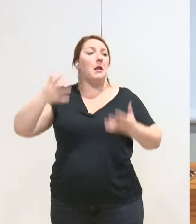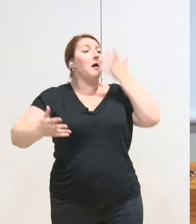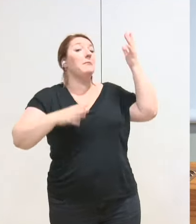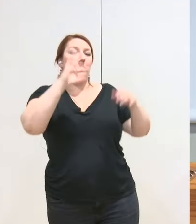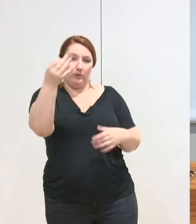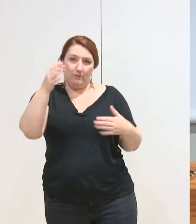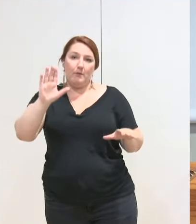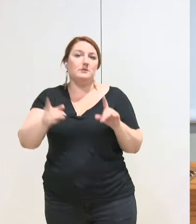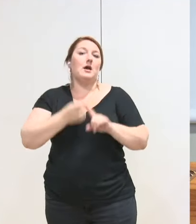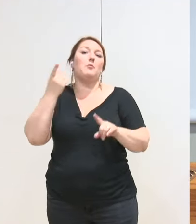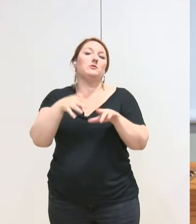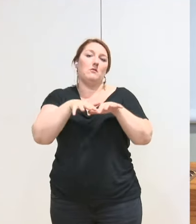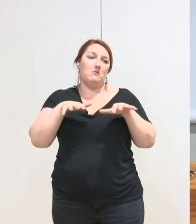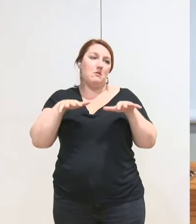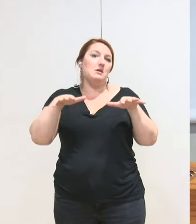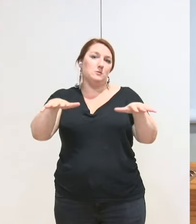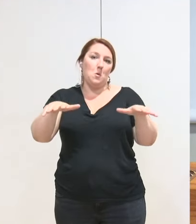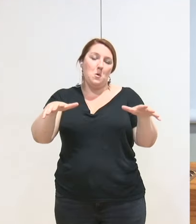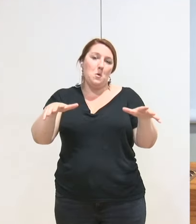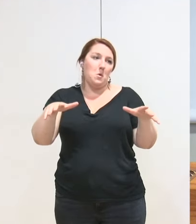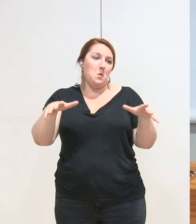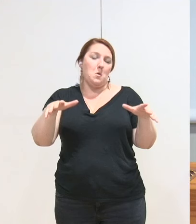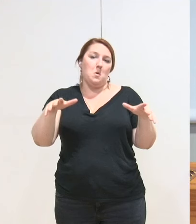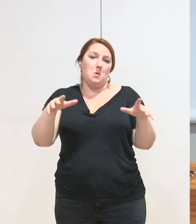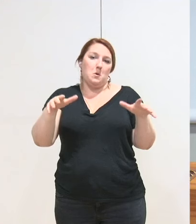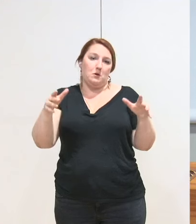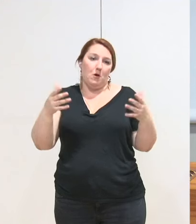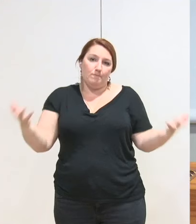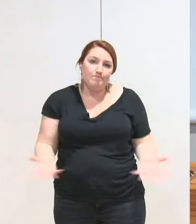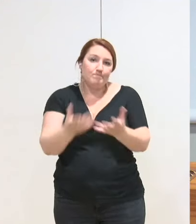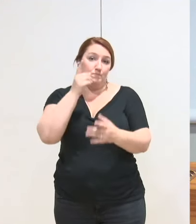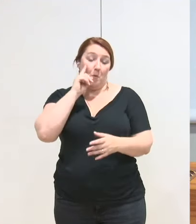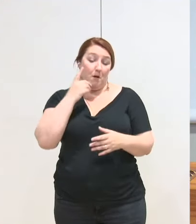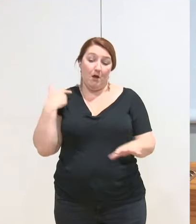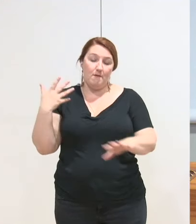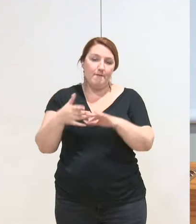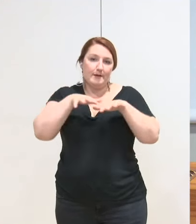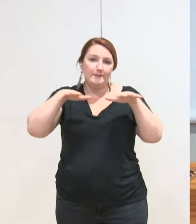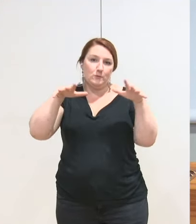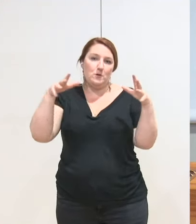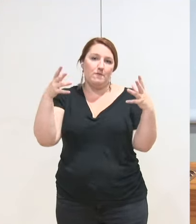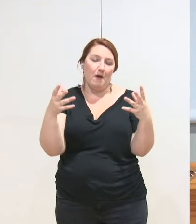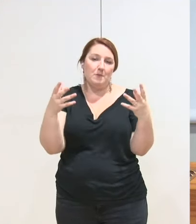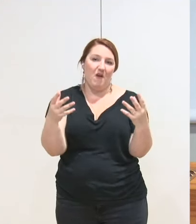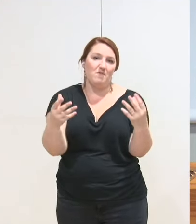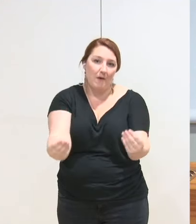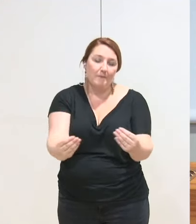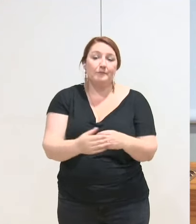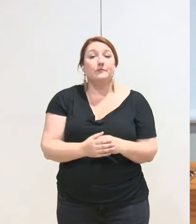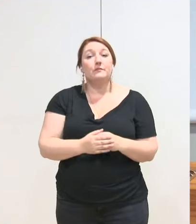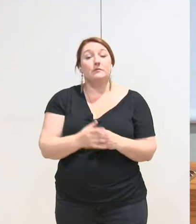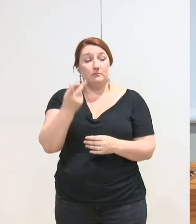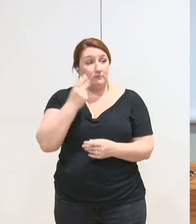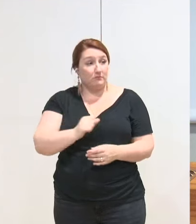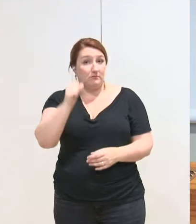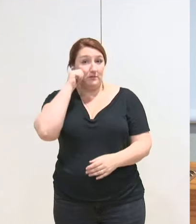présence dans les quartiers qui s'affaiblit voilà les paroles que nous avons adressé aux habitants du quartier Saint-Bruno hier soir des paroles